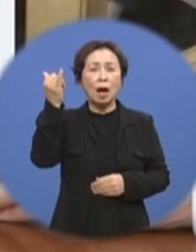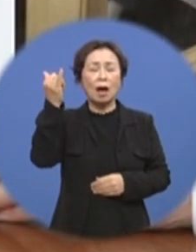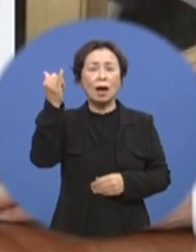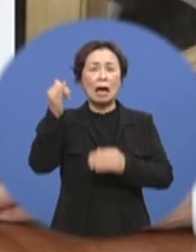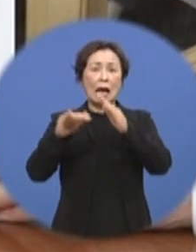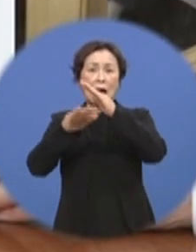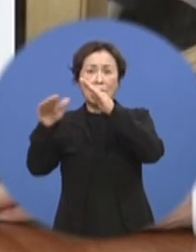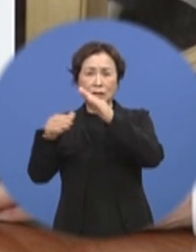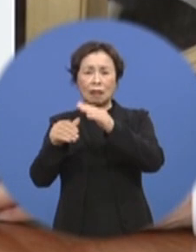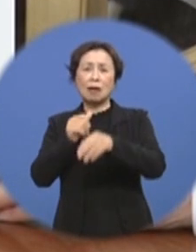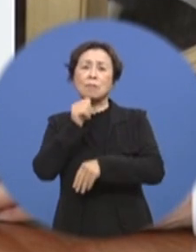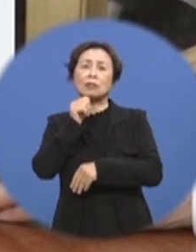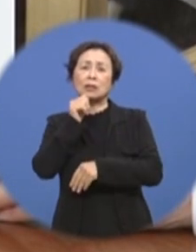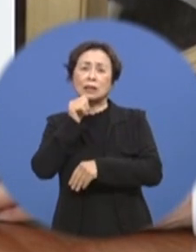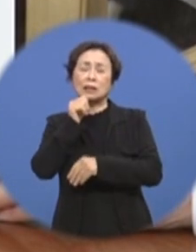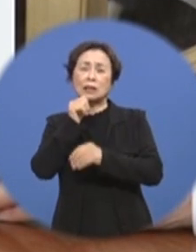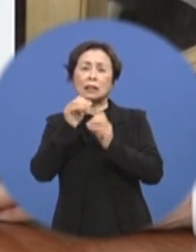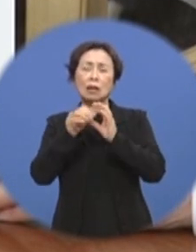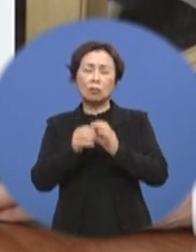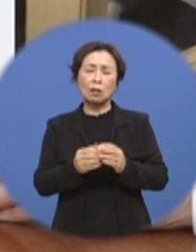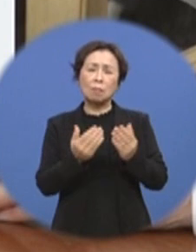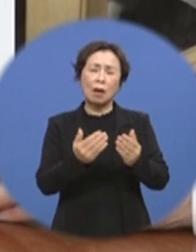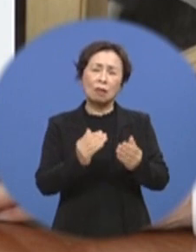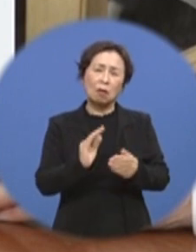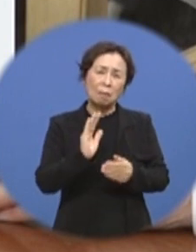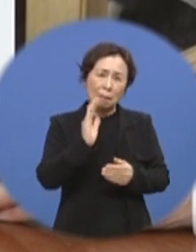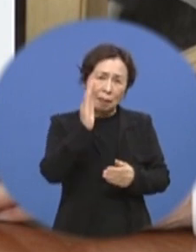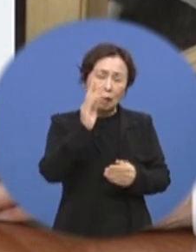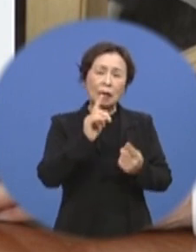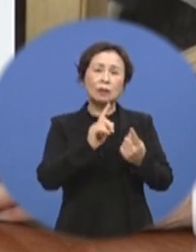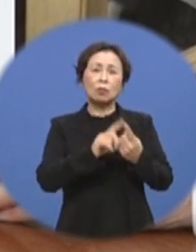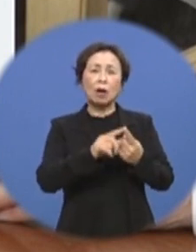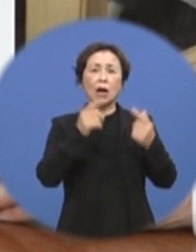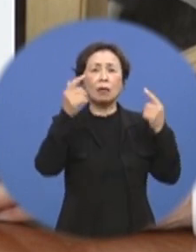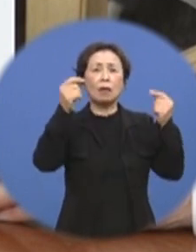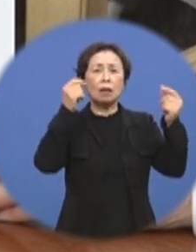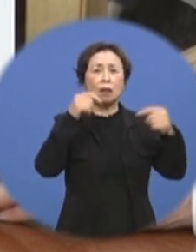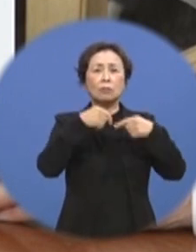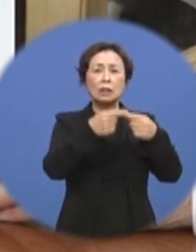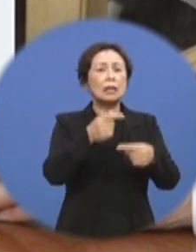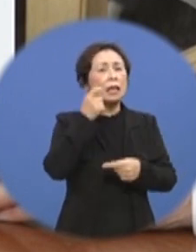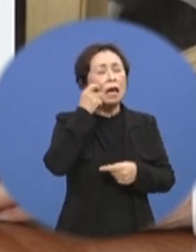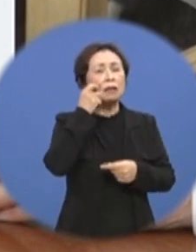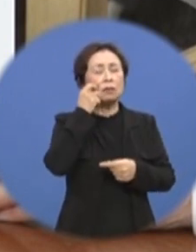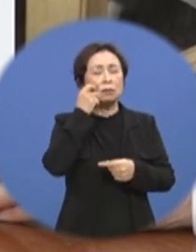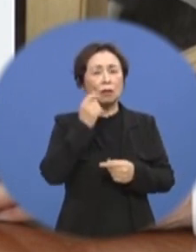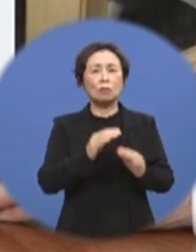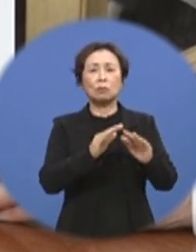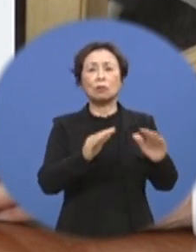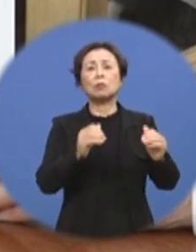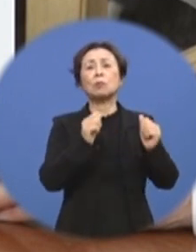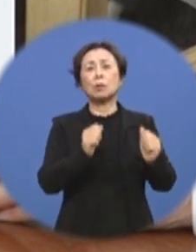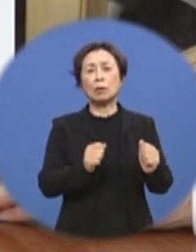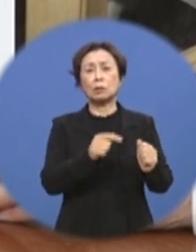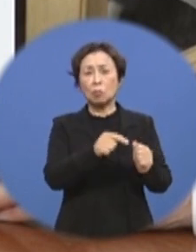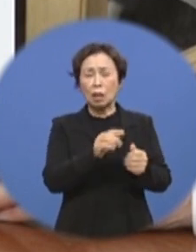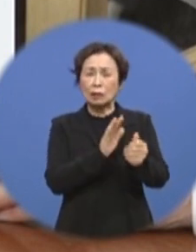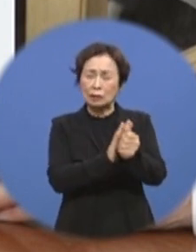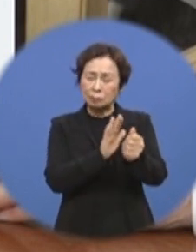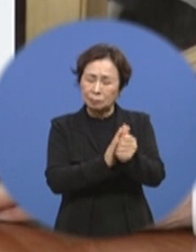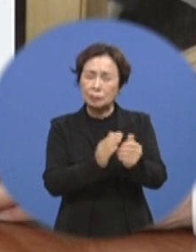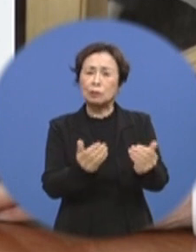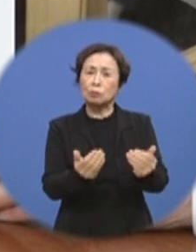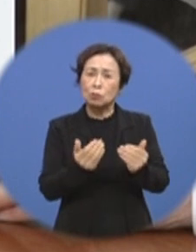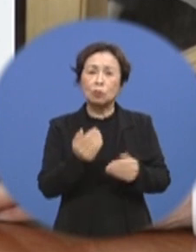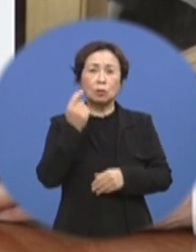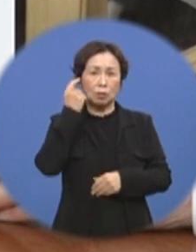で学力があんまり伸びないという人も uc 大学行けないという人もいるそういうのはちゃんとしなきゃいけないっていうんで